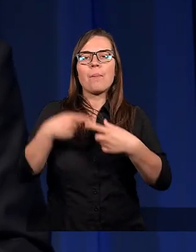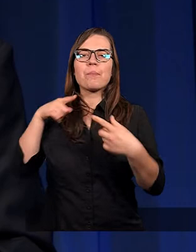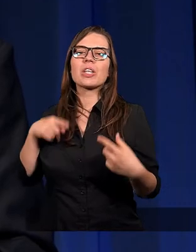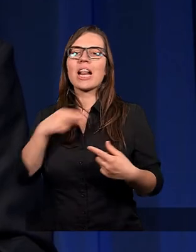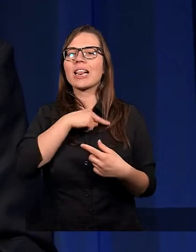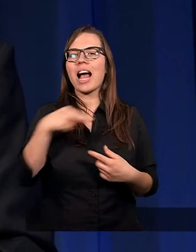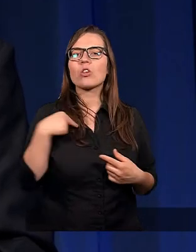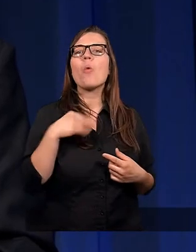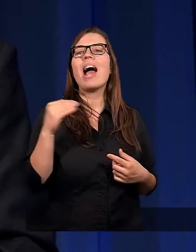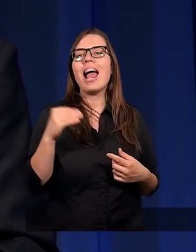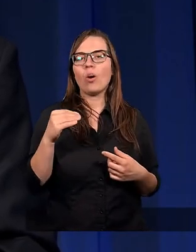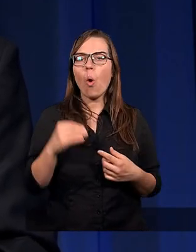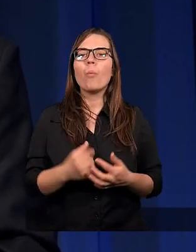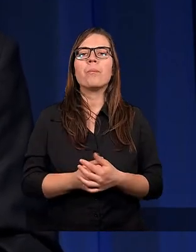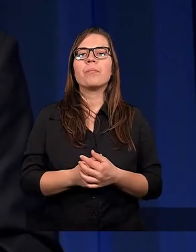erą.